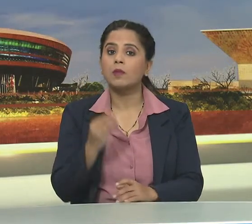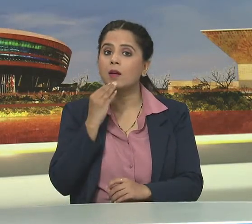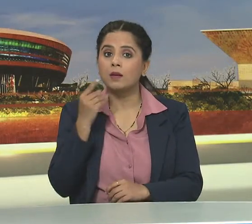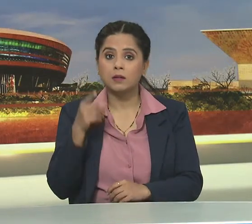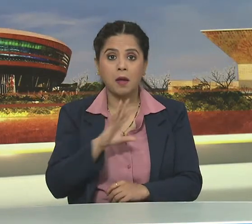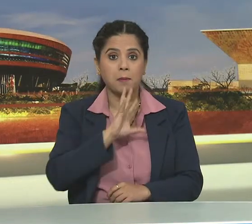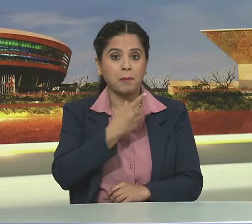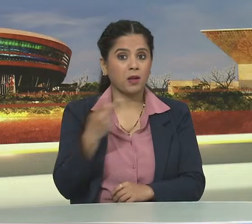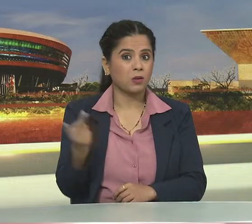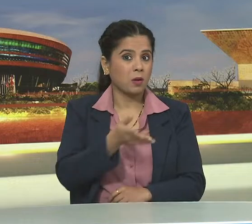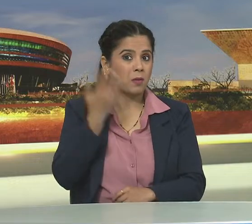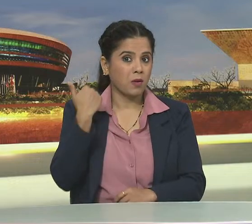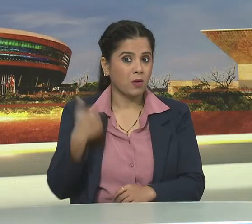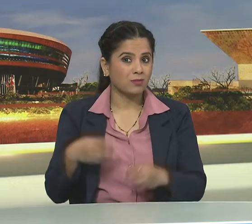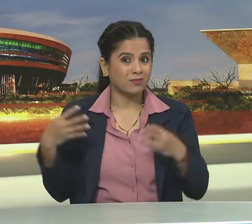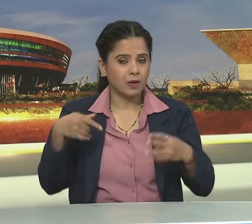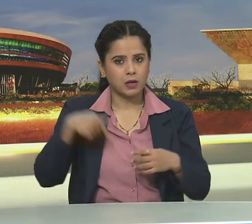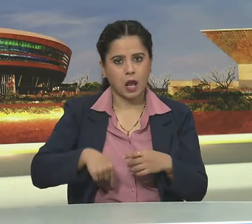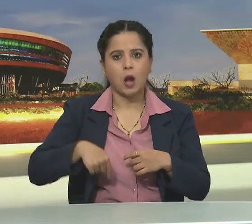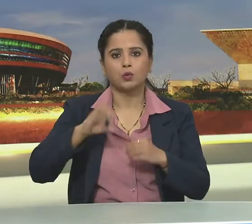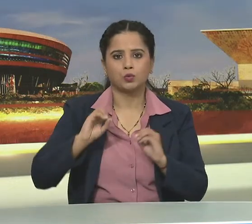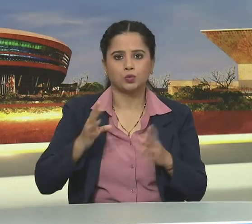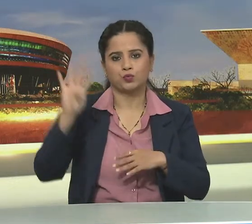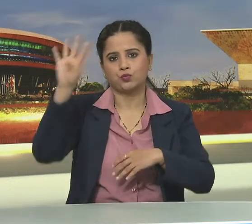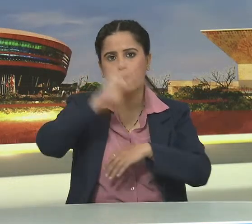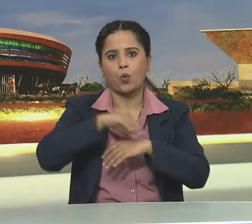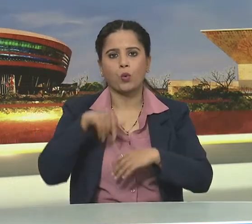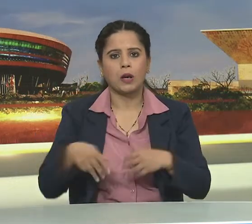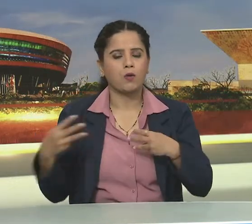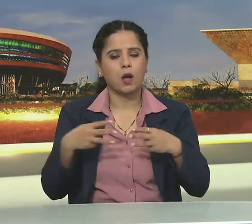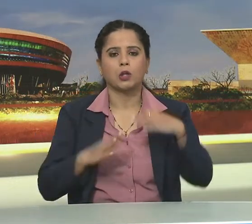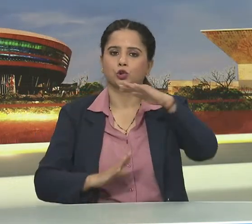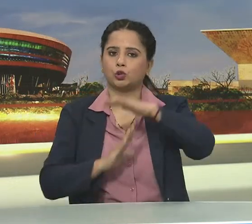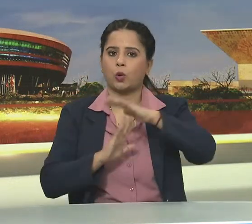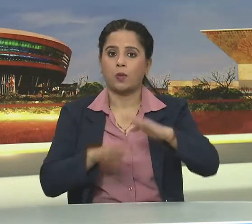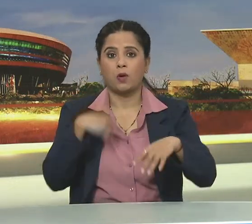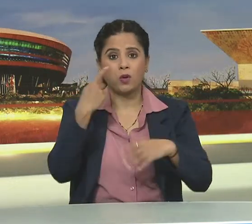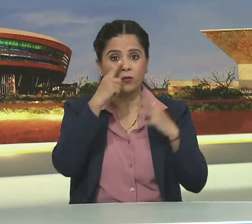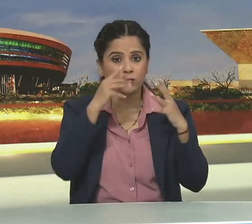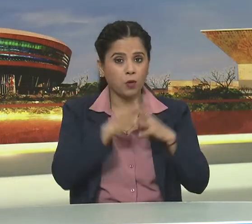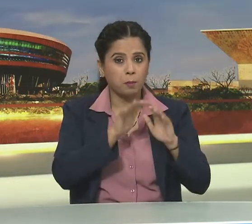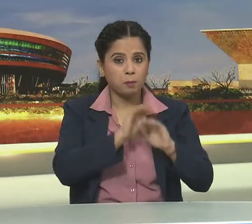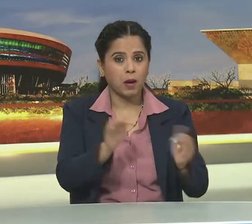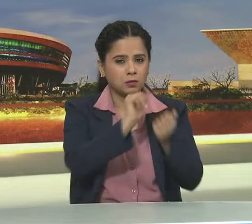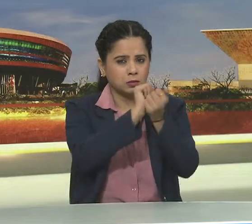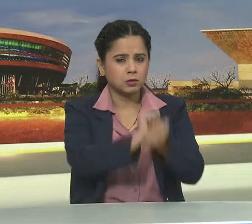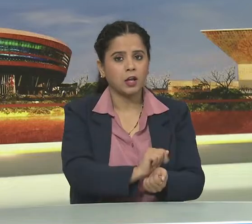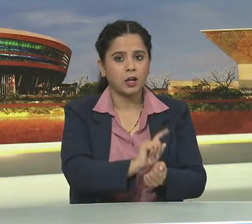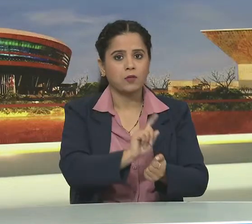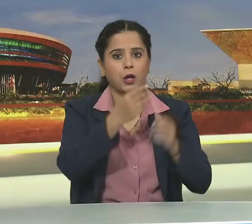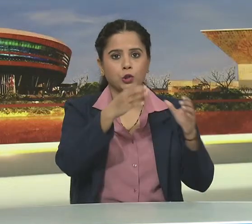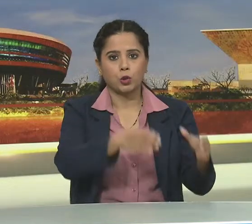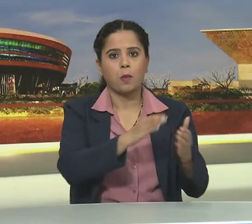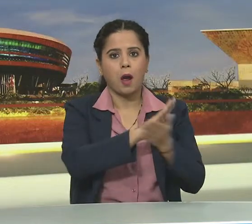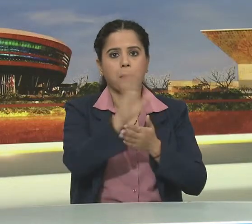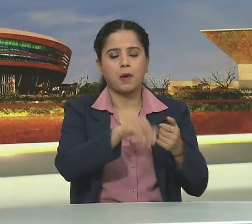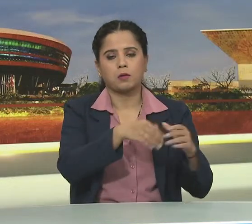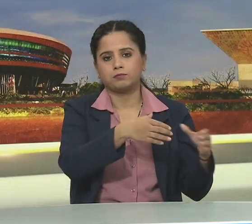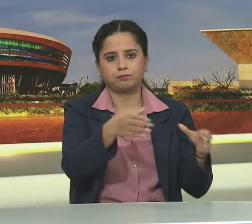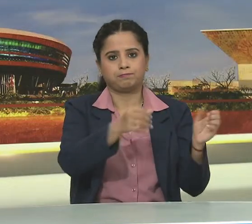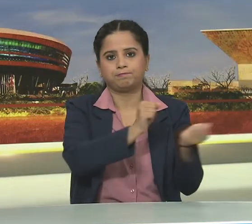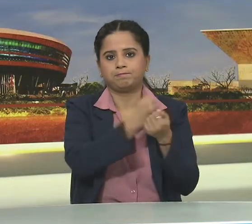इजराइल और हमास के बीच आज से 4 दिन का संघर्ष विराम। बंधक महिलाओं और बच्चों के पहले समूह को हमास करेगा